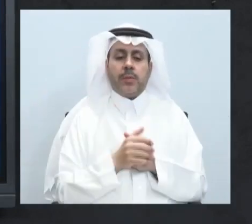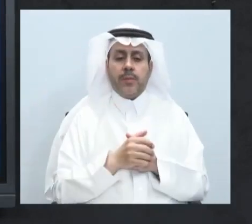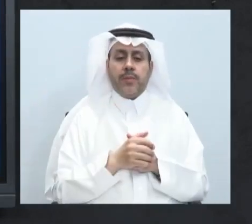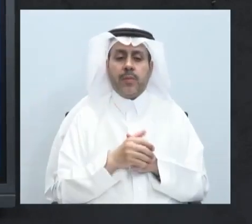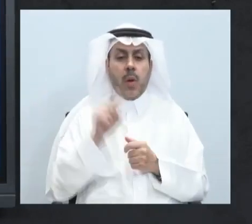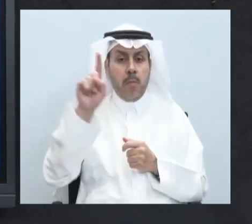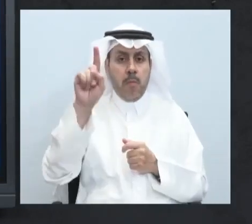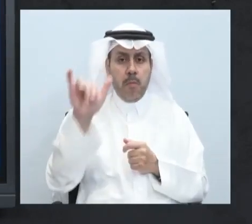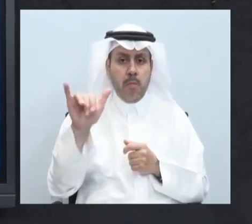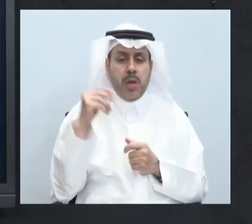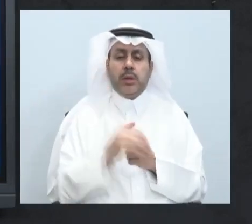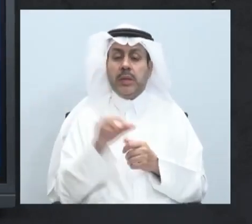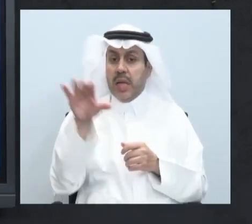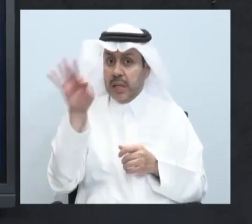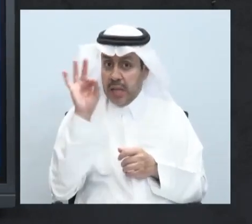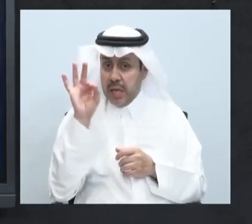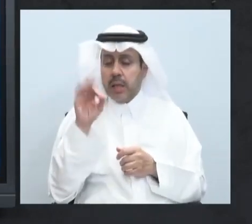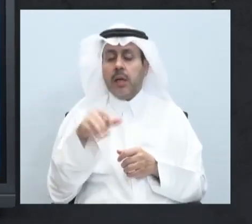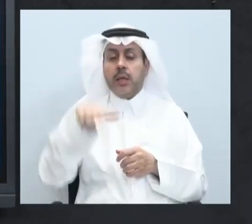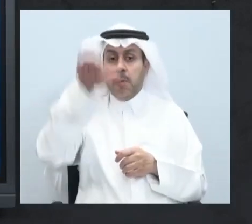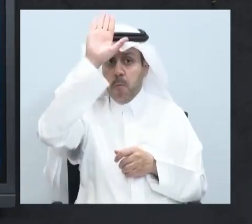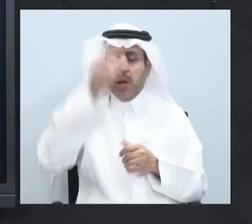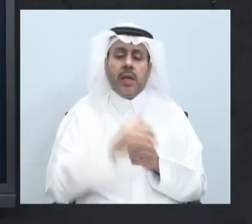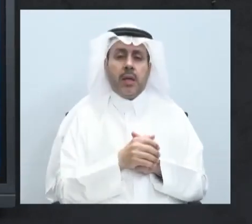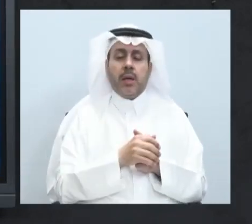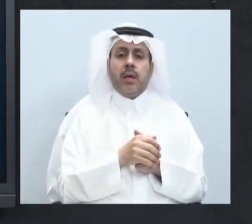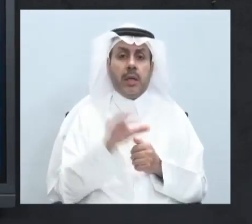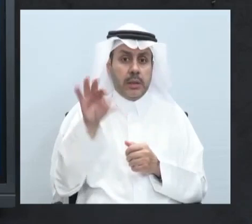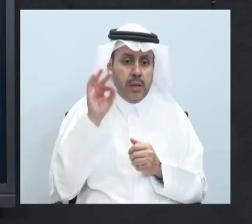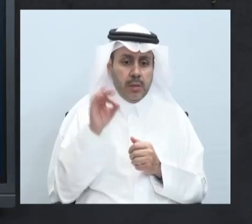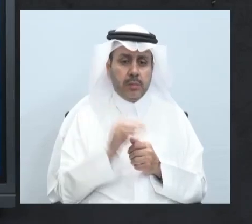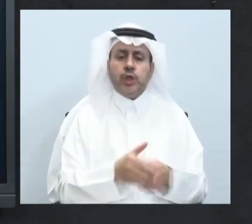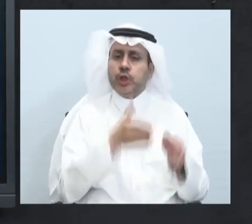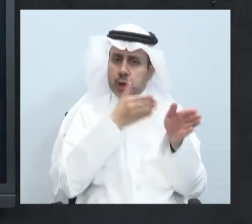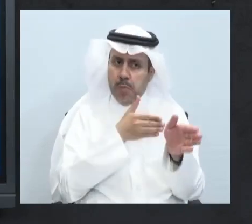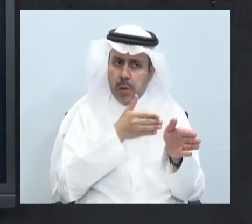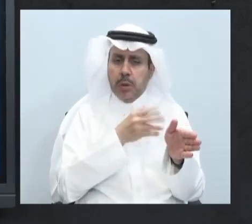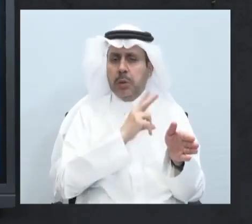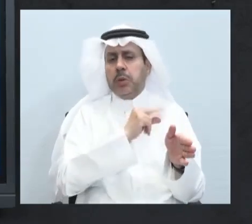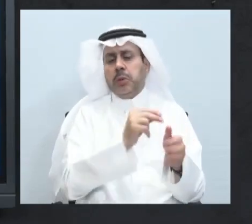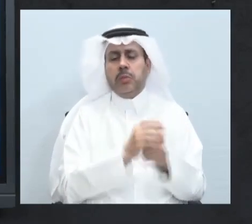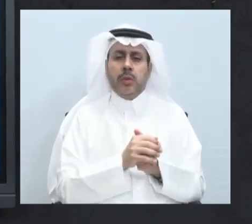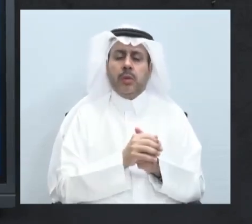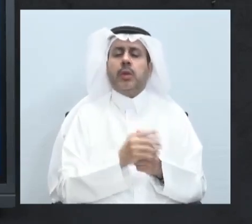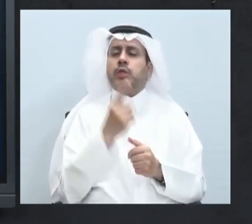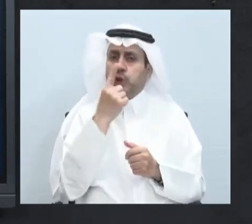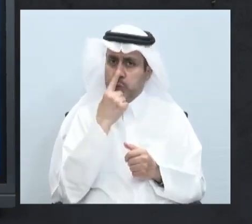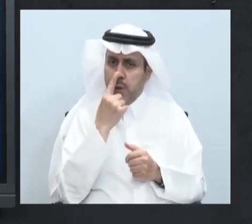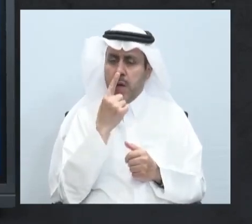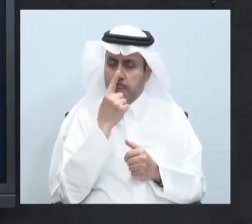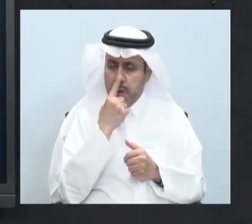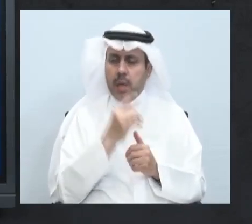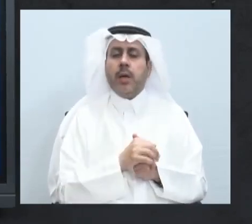فيختار ولي الامر من خلال هذا الامر اذا بايعوا فنحن تبع لهذه المبايعه الشرعيه